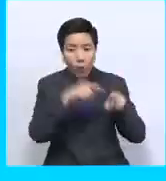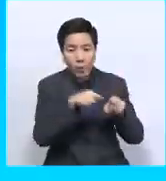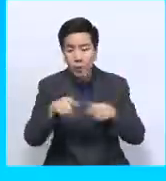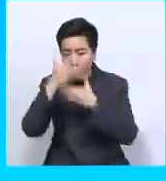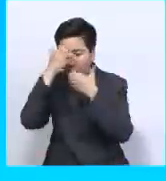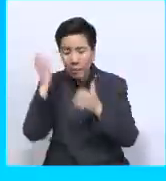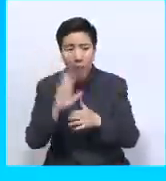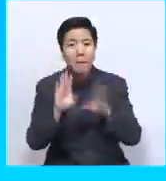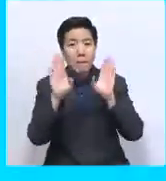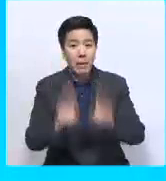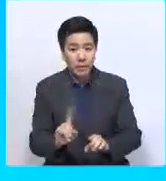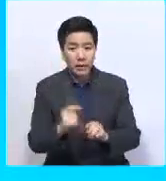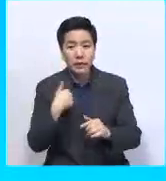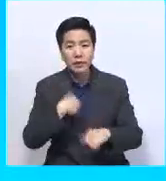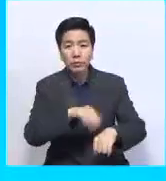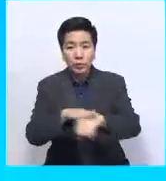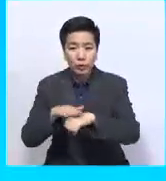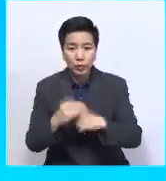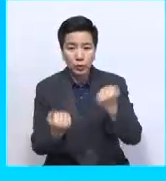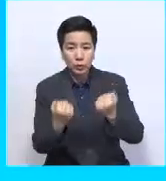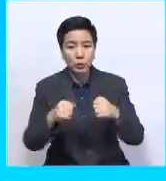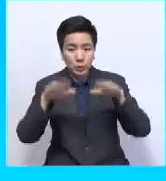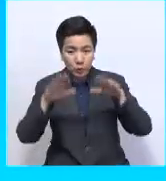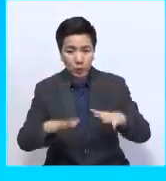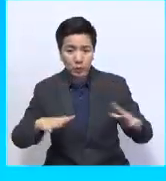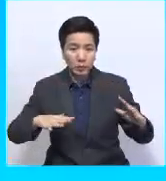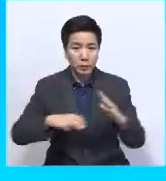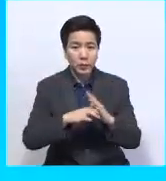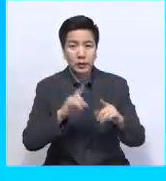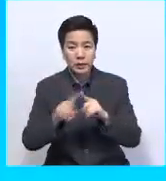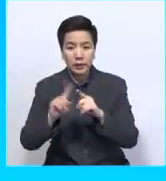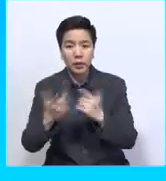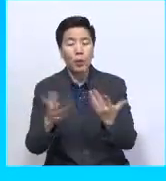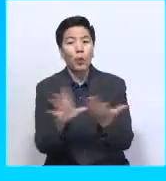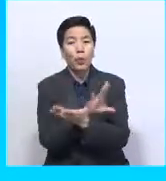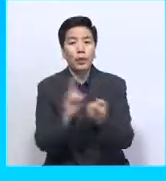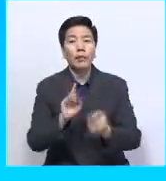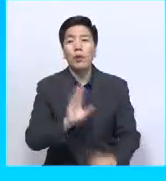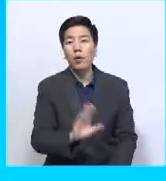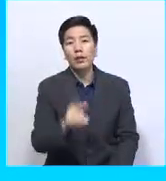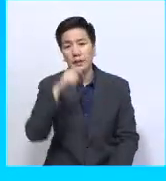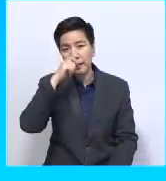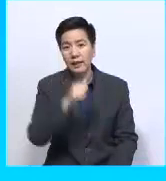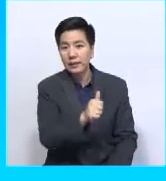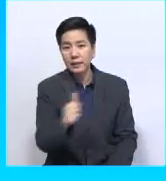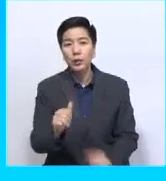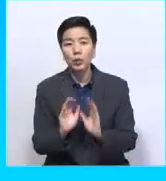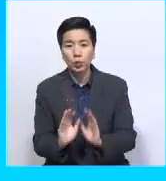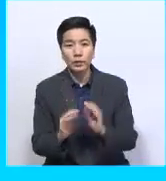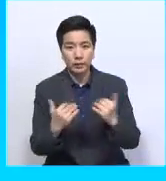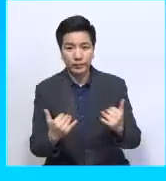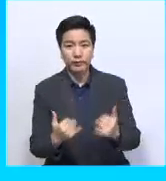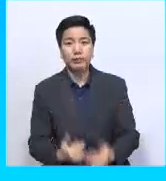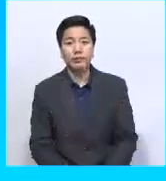างไรพร้อมเชิญชวนร่วมกันเล่นน้ำอย่างปลอดภัยลดเหตุอาชญากรรมเพื่ออนุรักษ์ประเพณีสงกรานต์ที่ดีงามของไทยๆด้วย